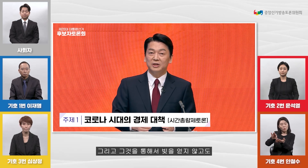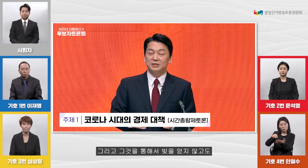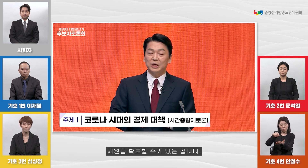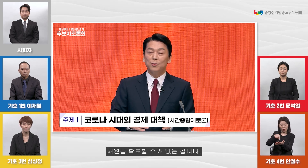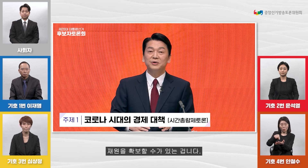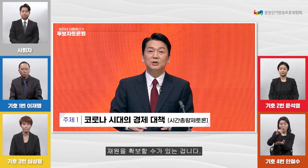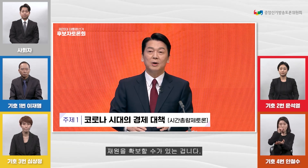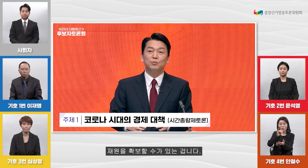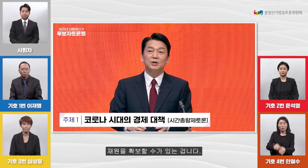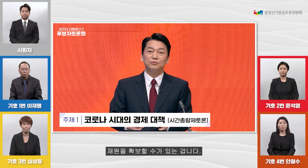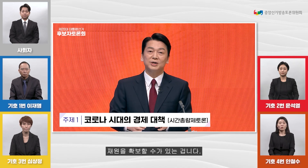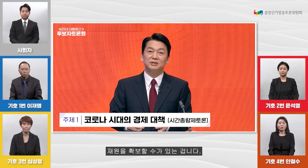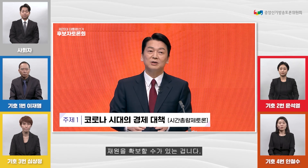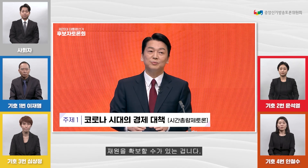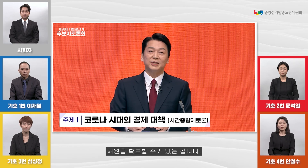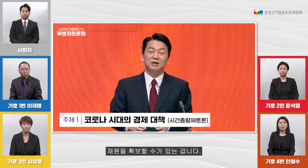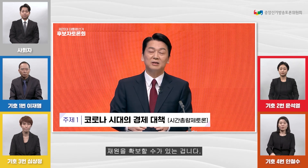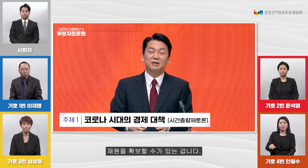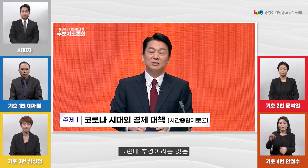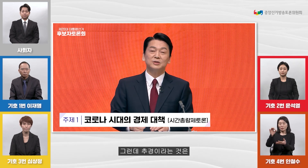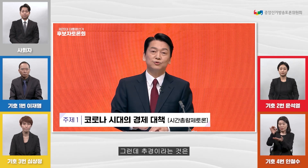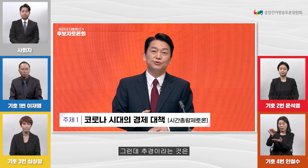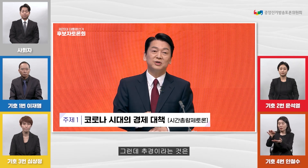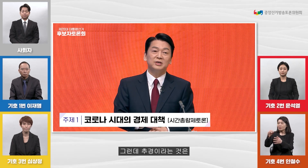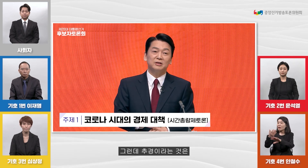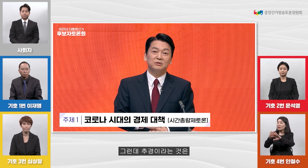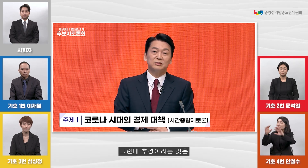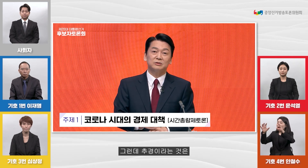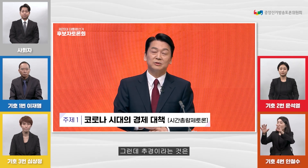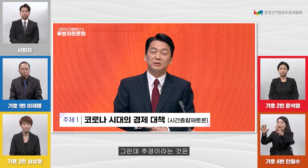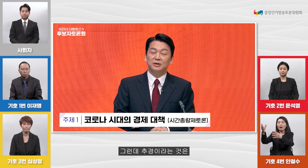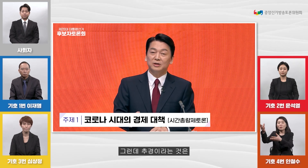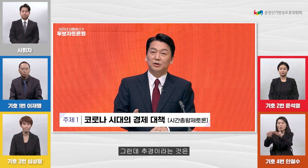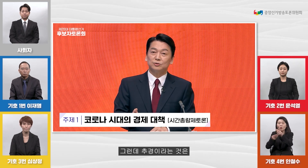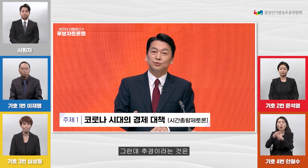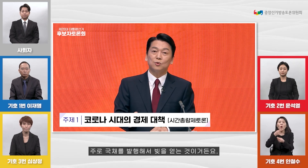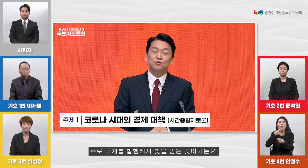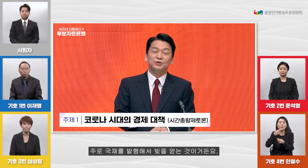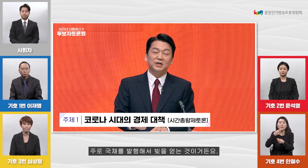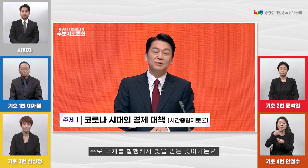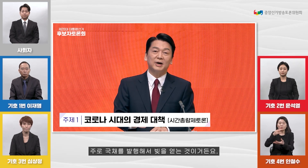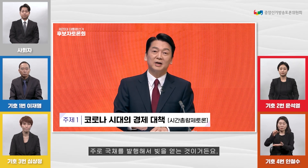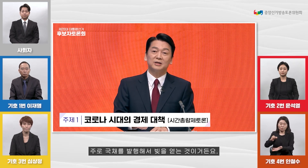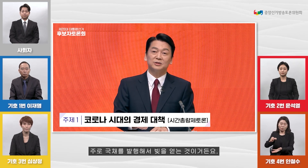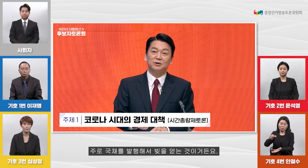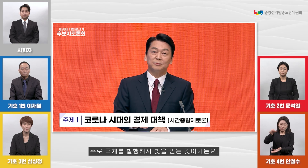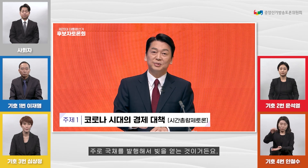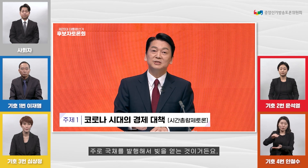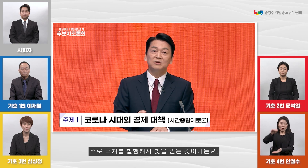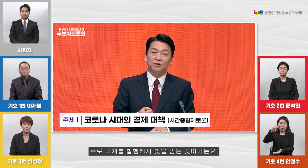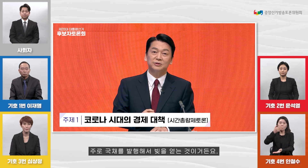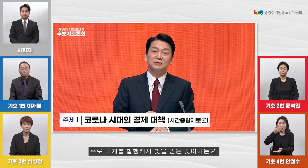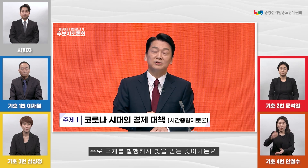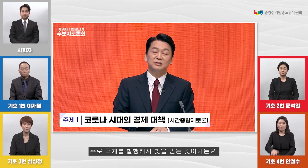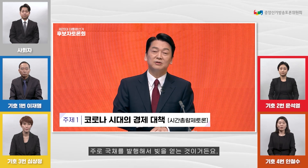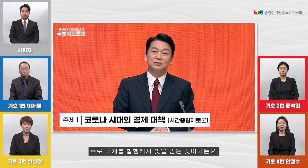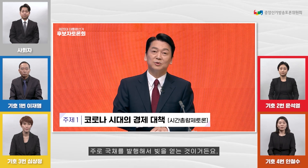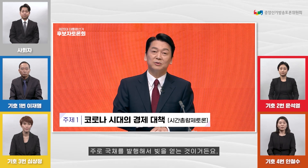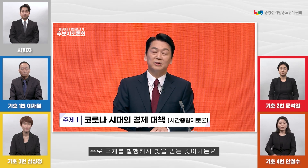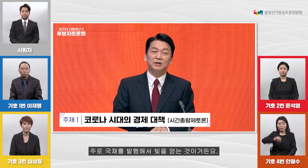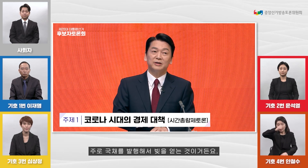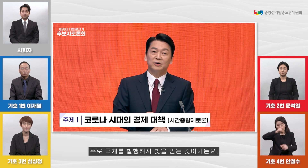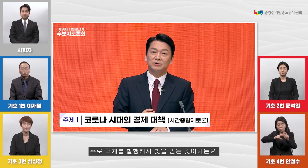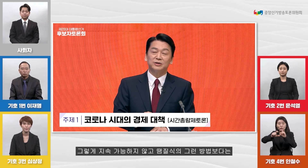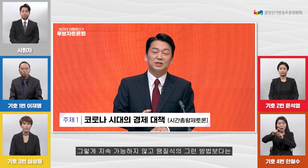않고도 재원을 확보할 수가 있는 겁니다. 그런데 추경이라는 것은 주로 국채를 발행해서 빚을 얻는